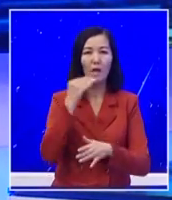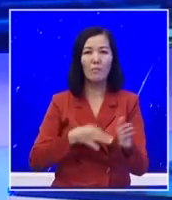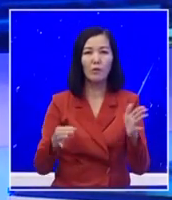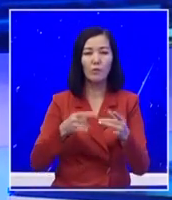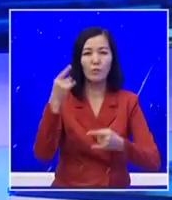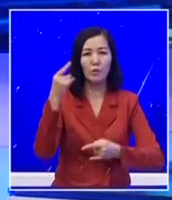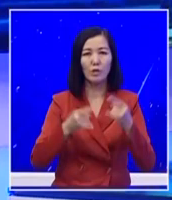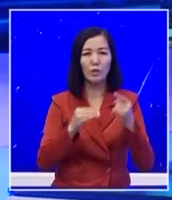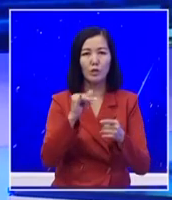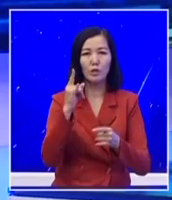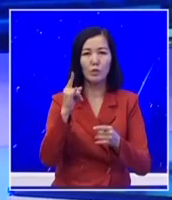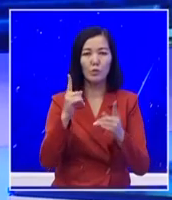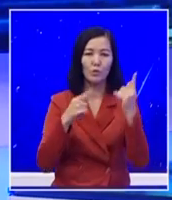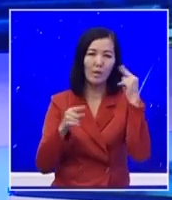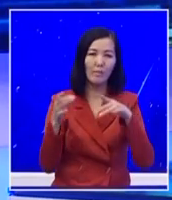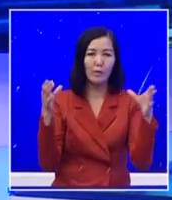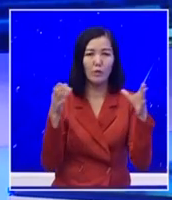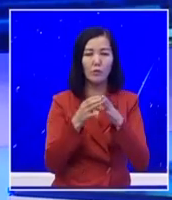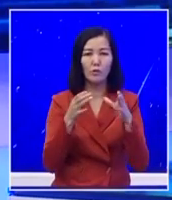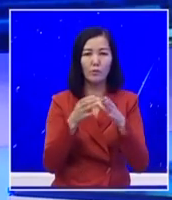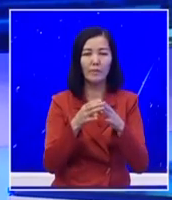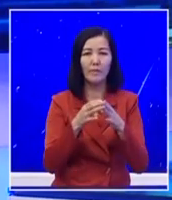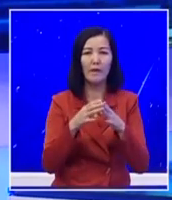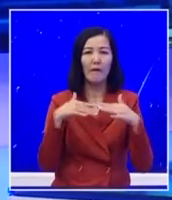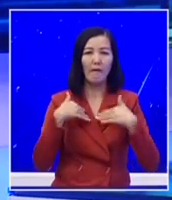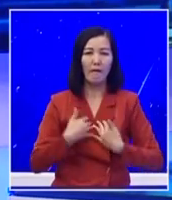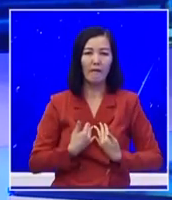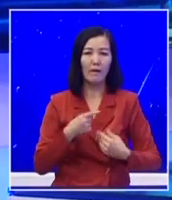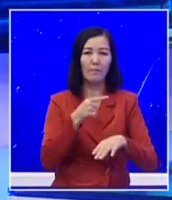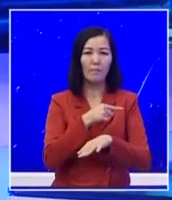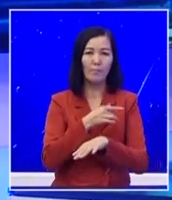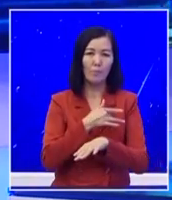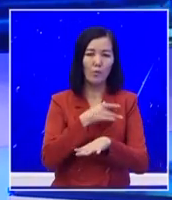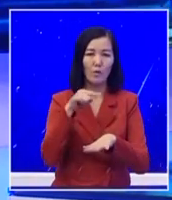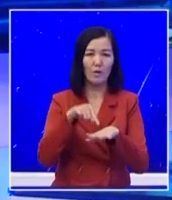облыстық Жетісу телеарнасының шығармашылығы ұжымы да қайғыра көңіл айтады.